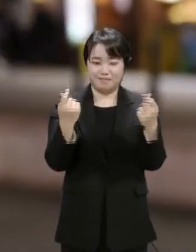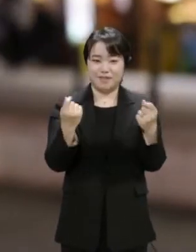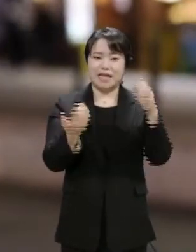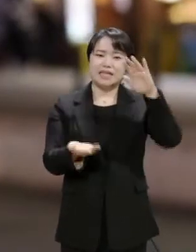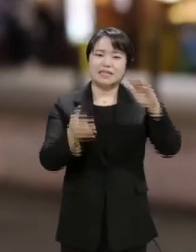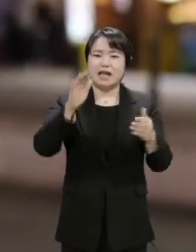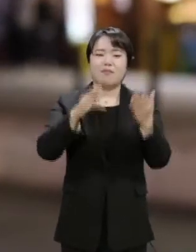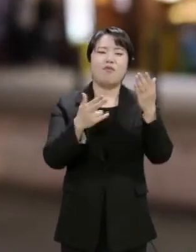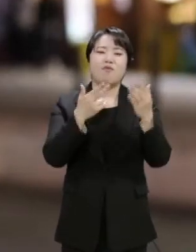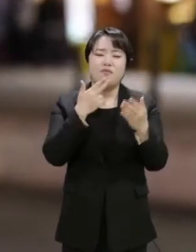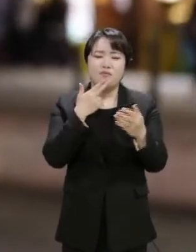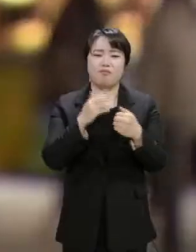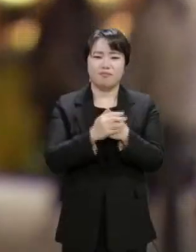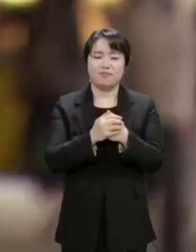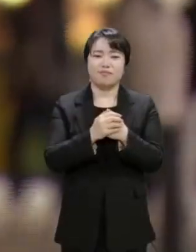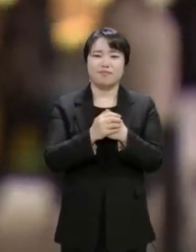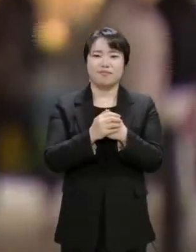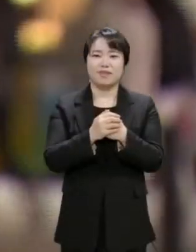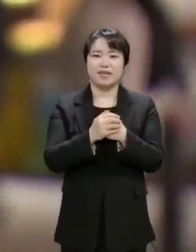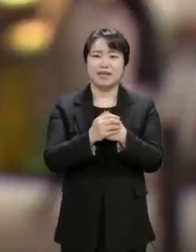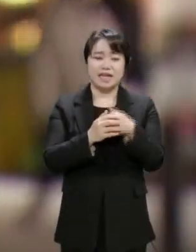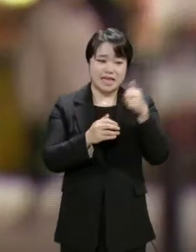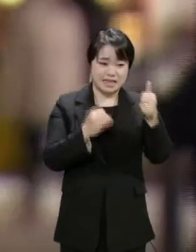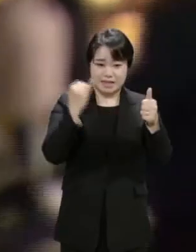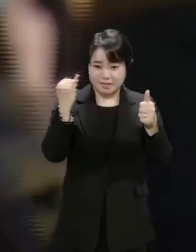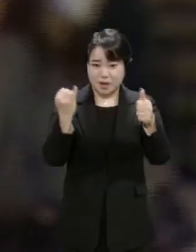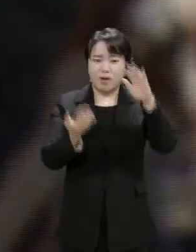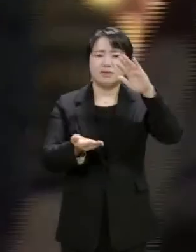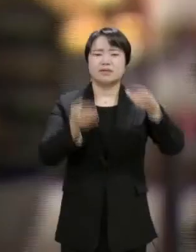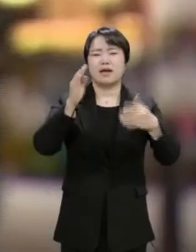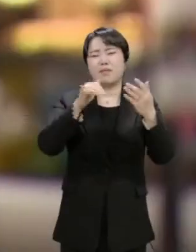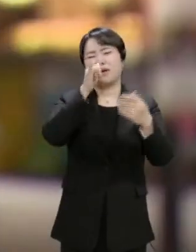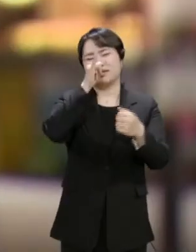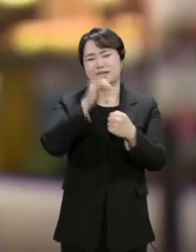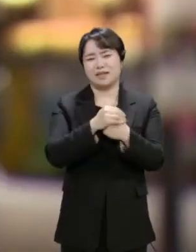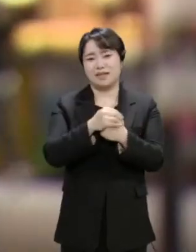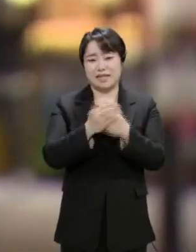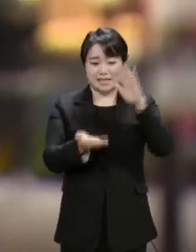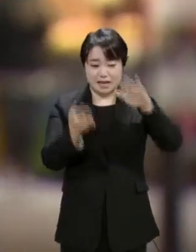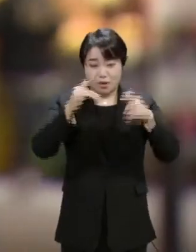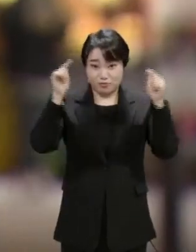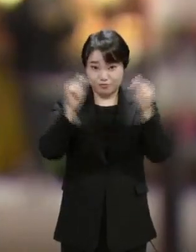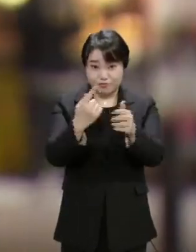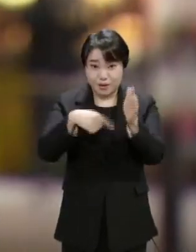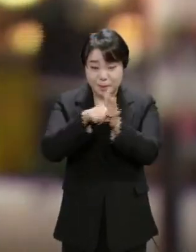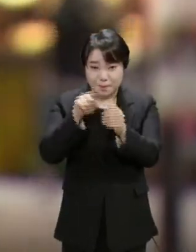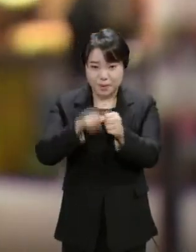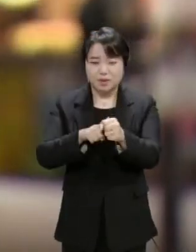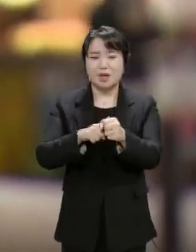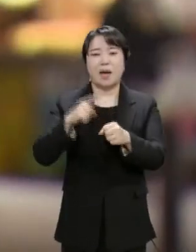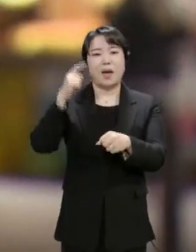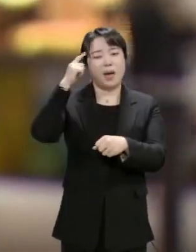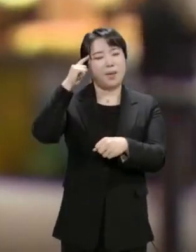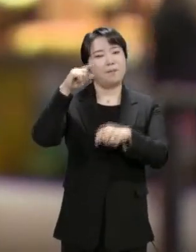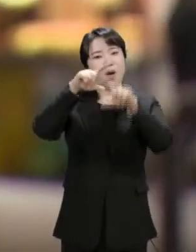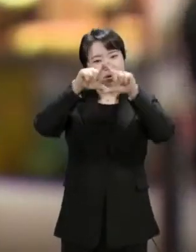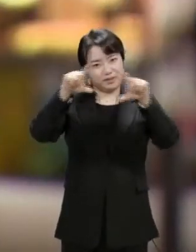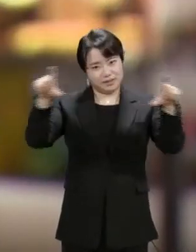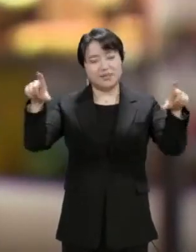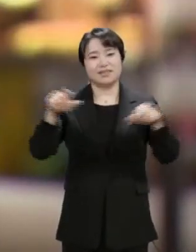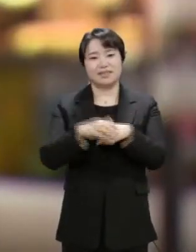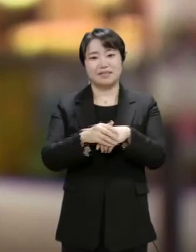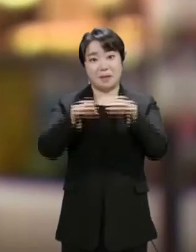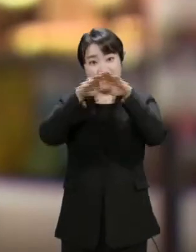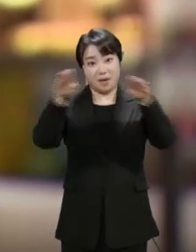차별 같은 거를 간혹 본 적이 있는 것 같은데 그런 차별을 줄이기 위해서는 다들 평등한 시선으로